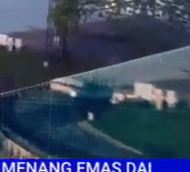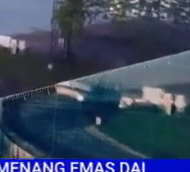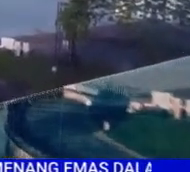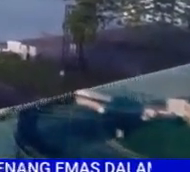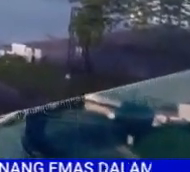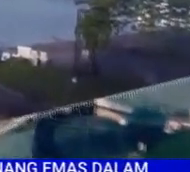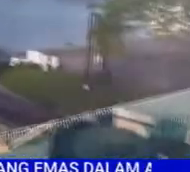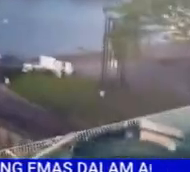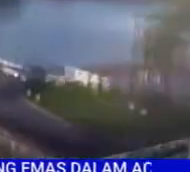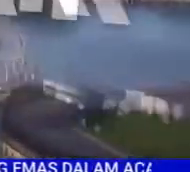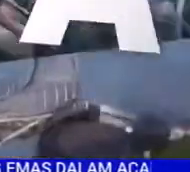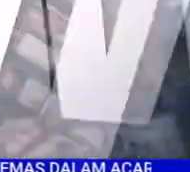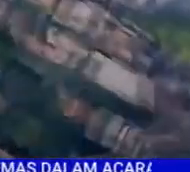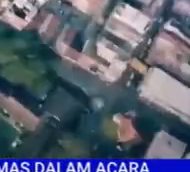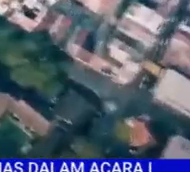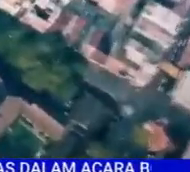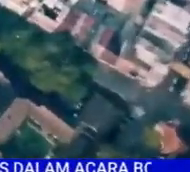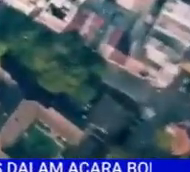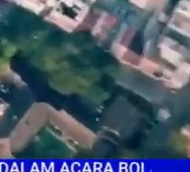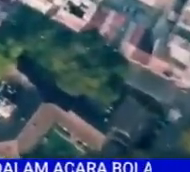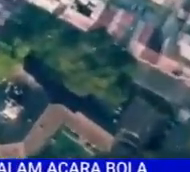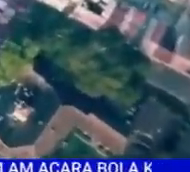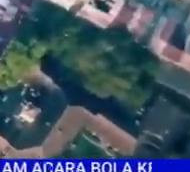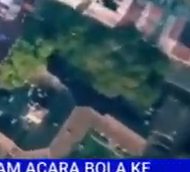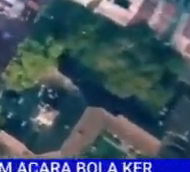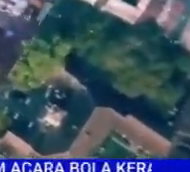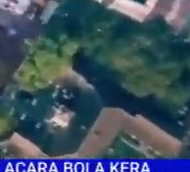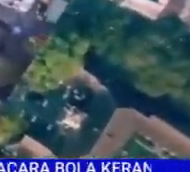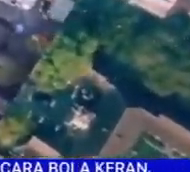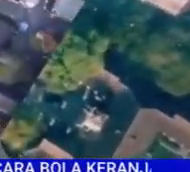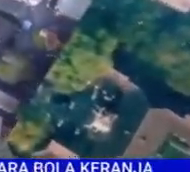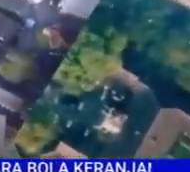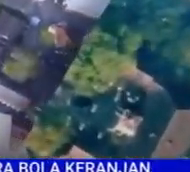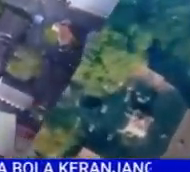Hai senyum senyum senyum senyum